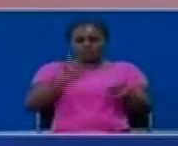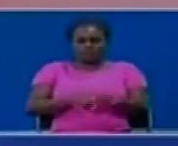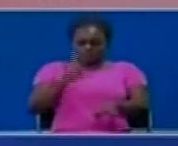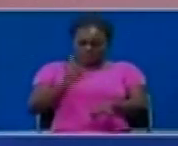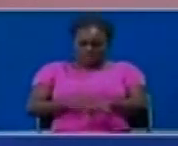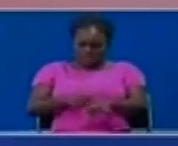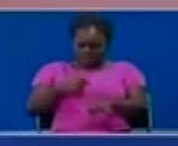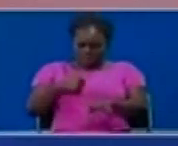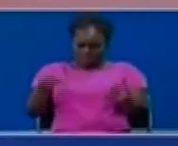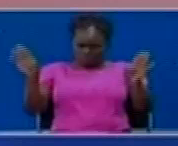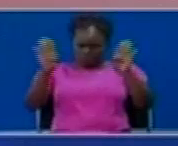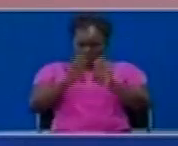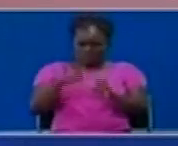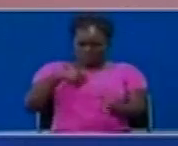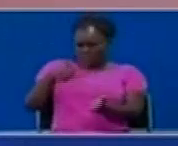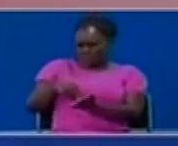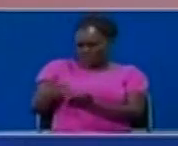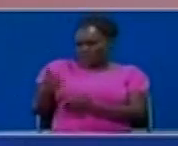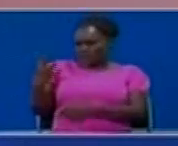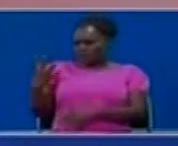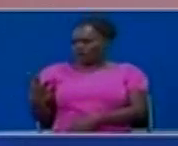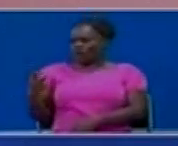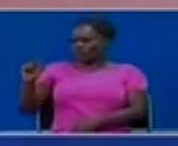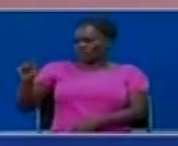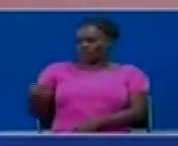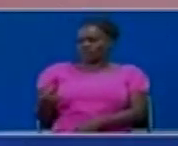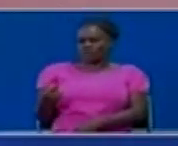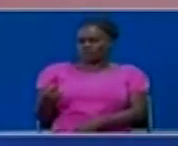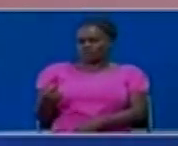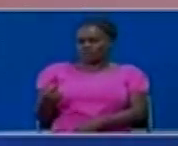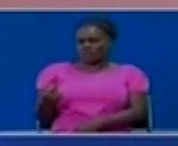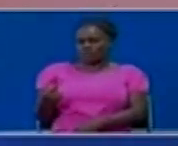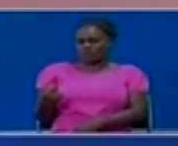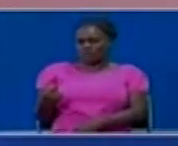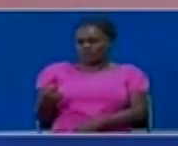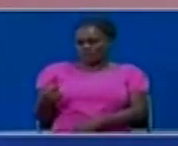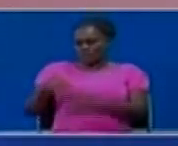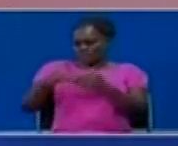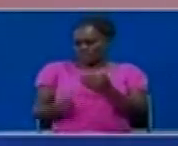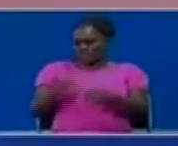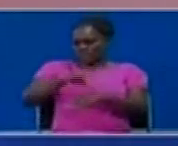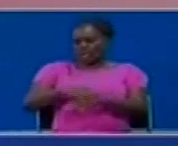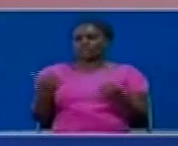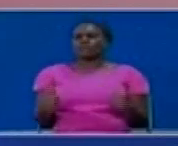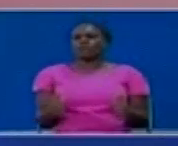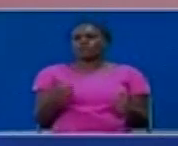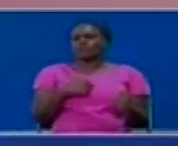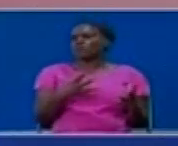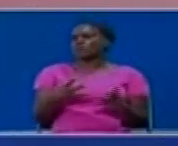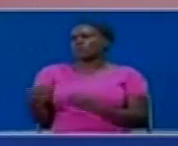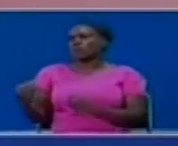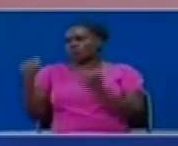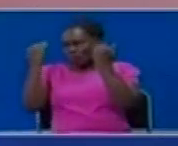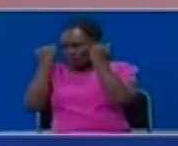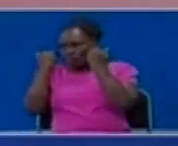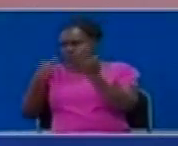wakati nikifungwa nilimlipia shilingi 4000, hata hiyo risi sijachukua. Nilikwenda, ilikuwa kesi kama